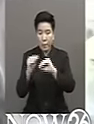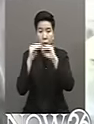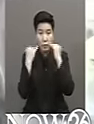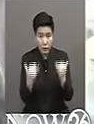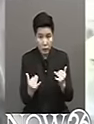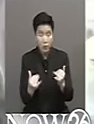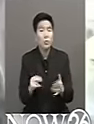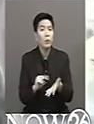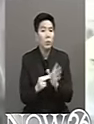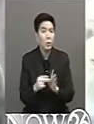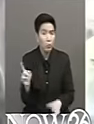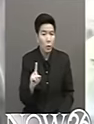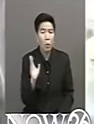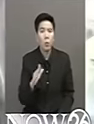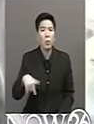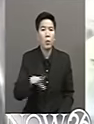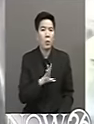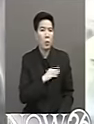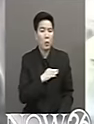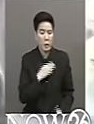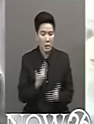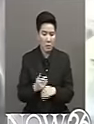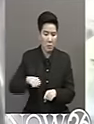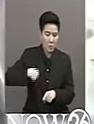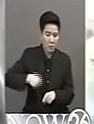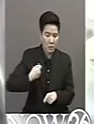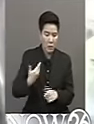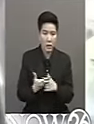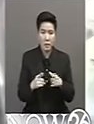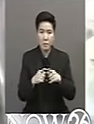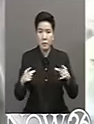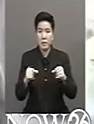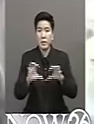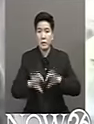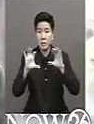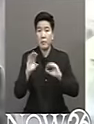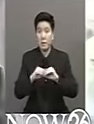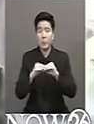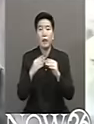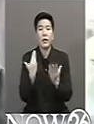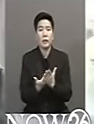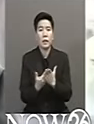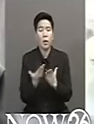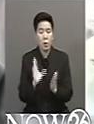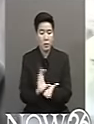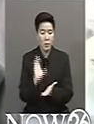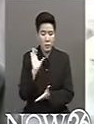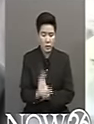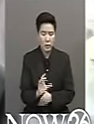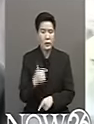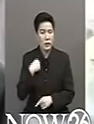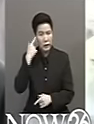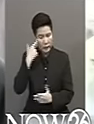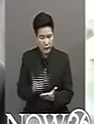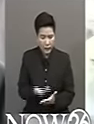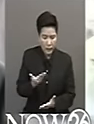จริงๆแล้วมันมันทุกคนเกรงว่าเดี๋ยวเขาจะต้องใช้เงินมากขึ้น่งออกพันธบัตรรัฐบาลมากขึ้นเงินมันก็เลยนักลงทุนเมืองนอกก็เลยไม่ค่อยอยาก